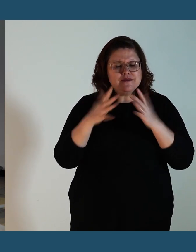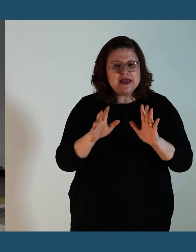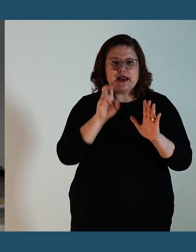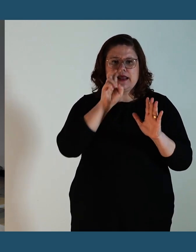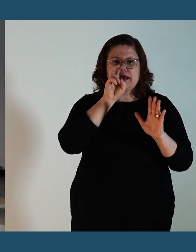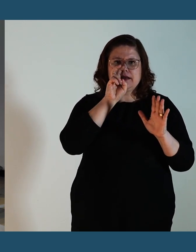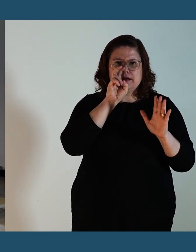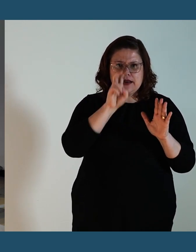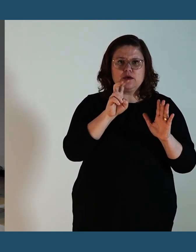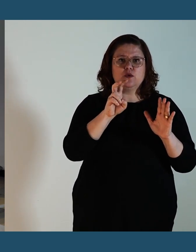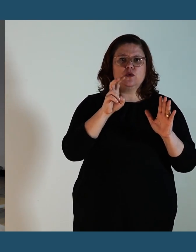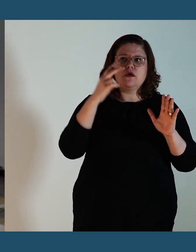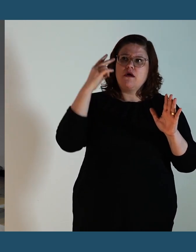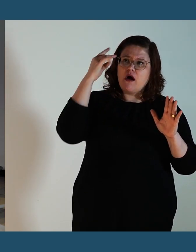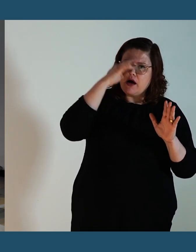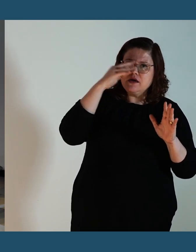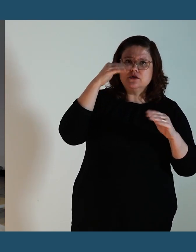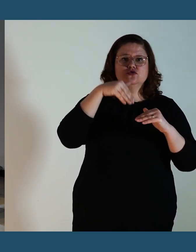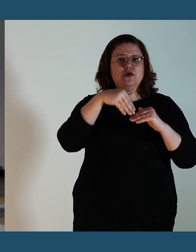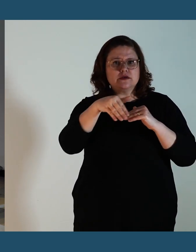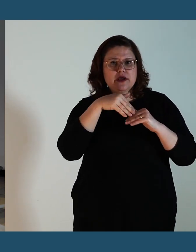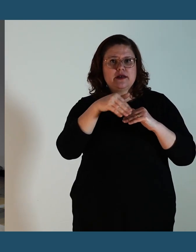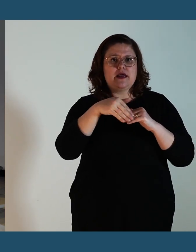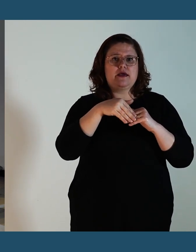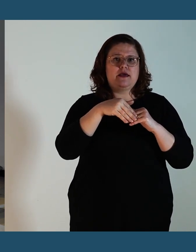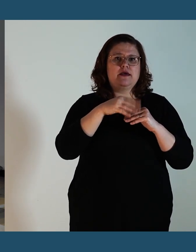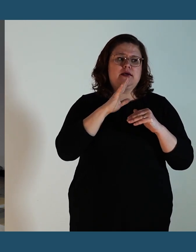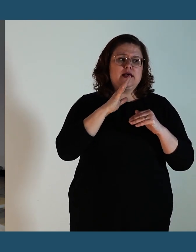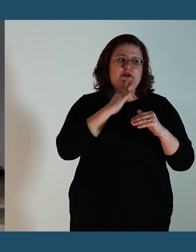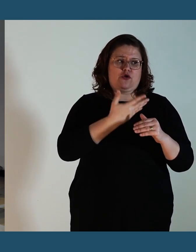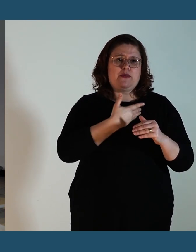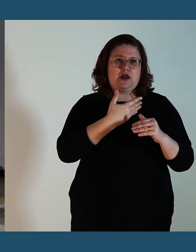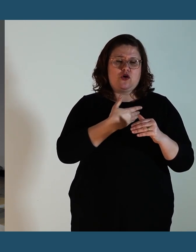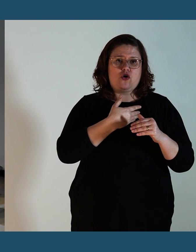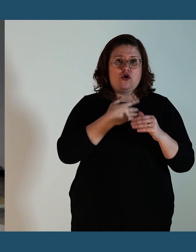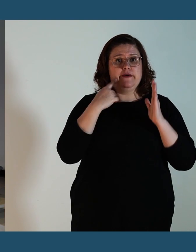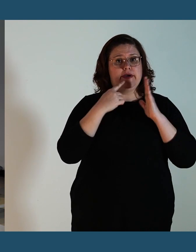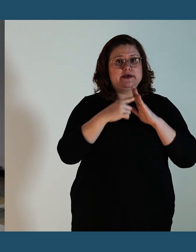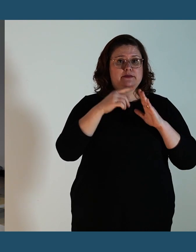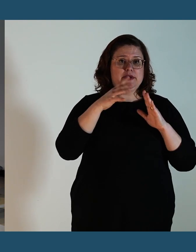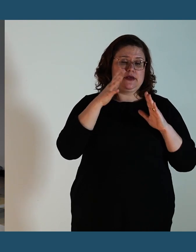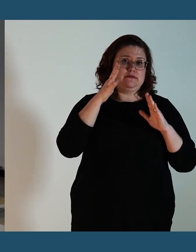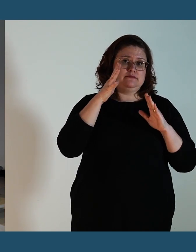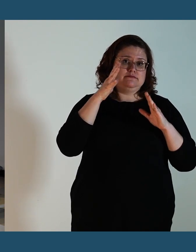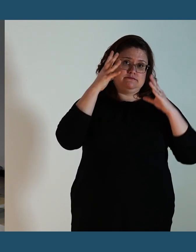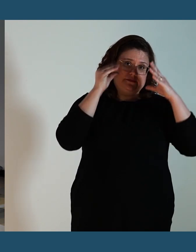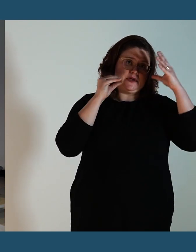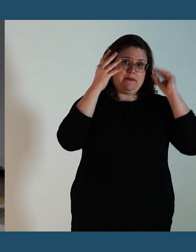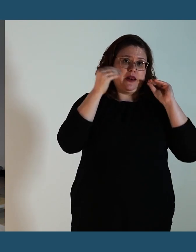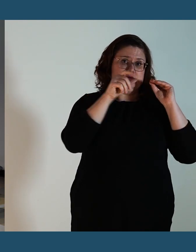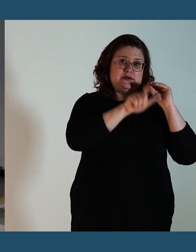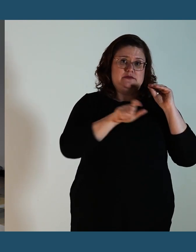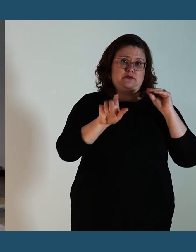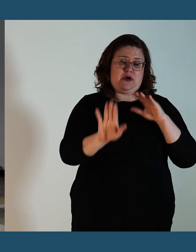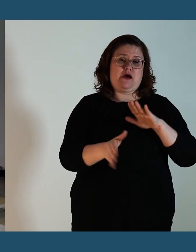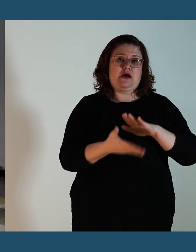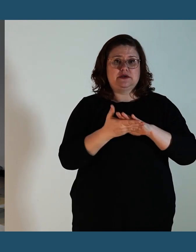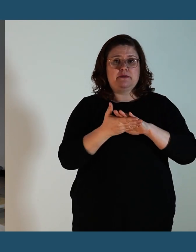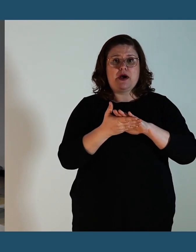meillä ajatuksissa ja asenteissa, kun puhutaan lappilaisten saamelaisten asemasta ja tässä